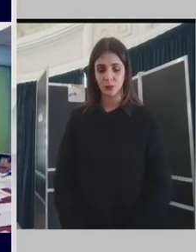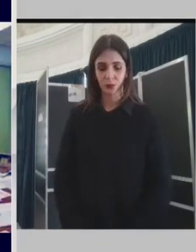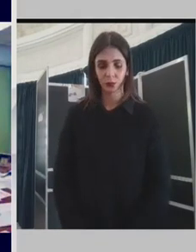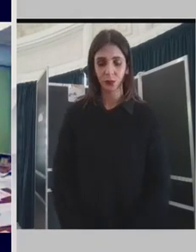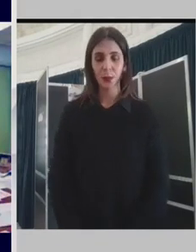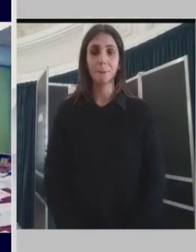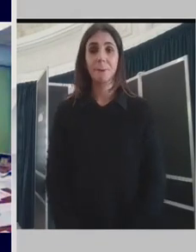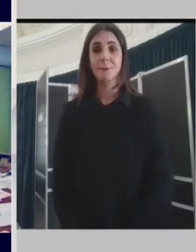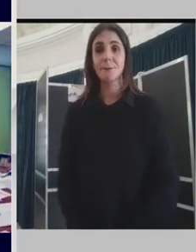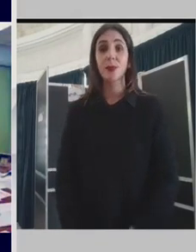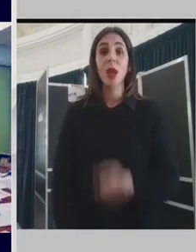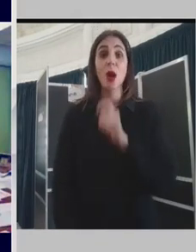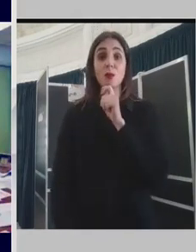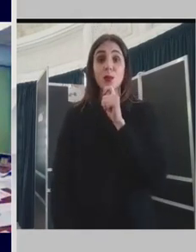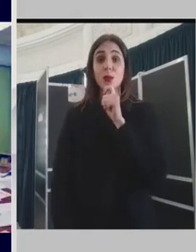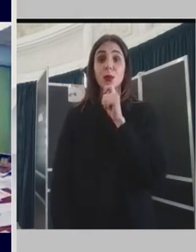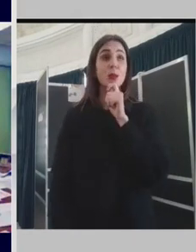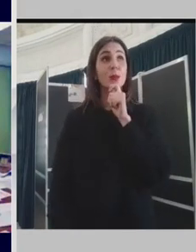Non riesce a smutarsi?